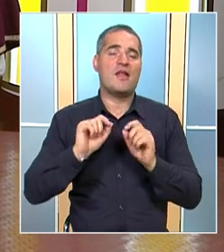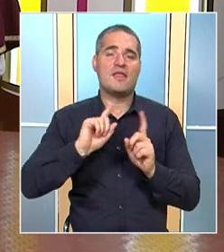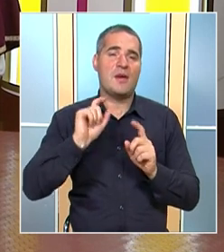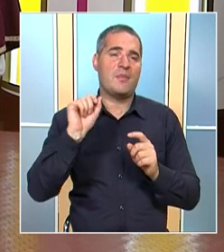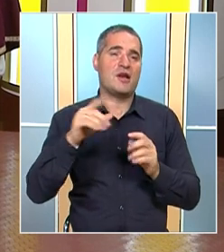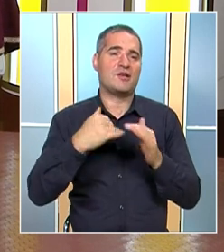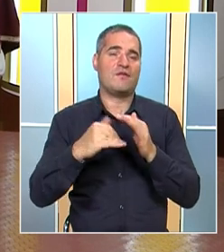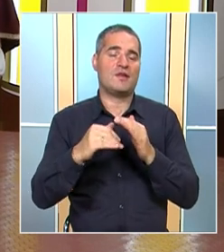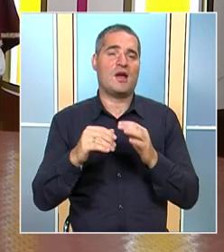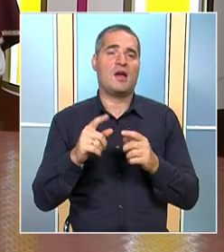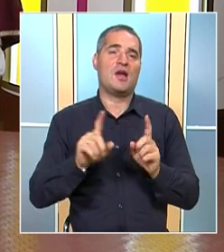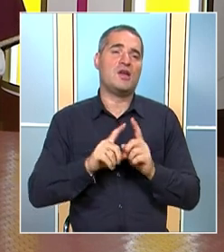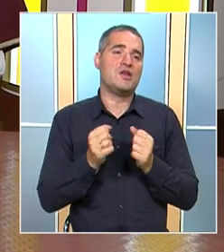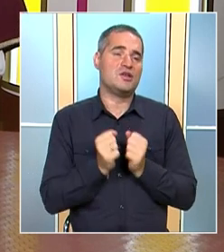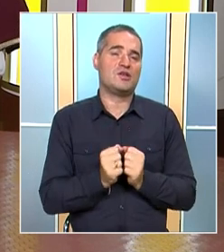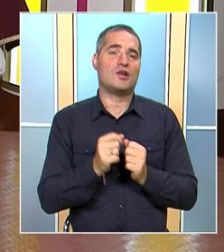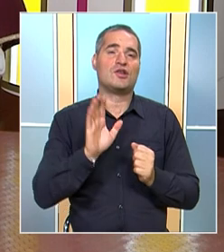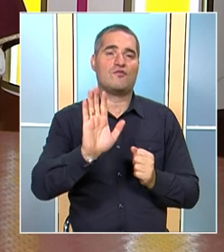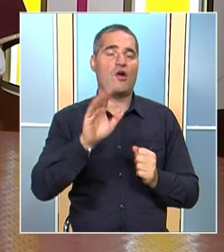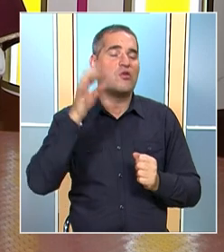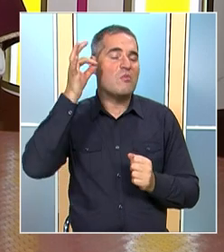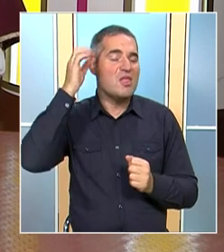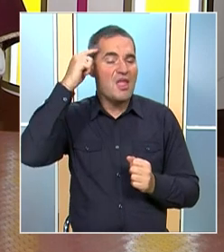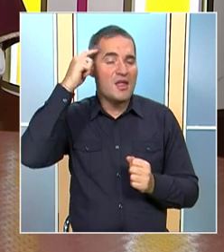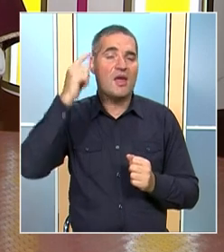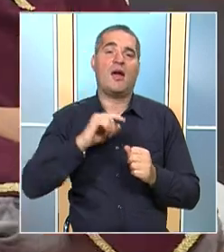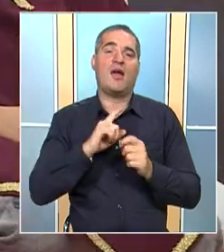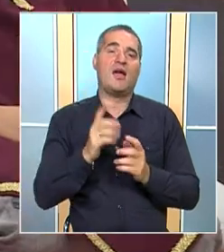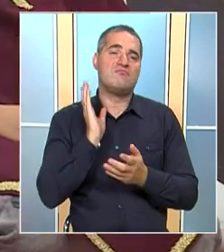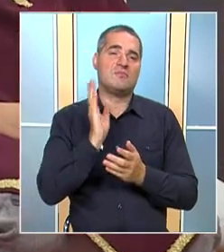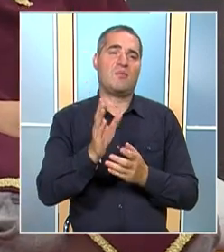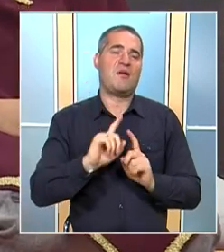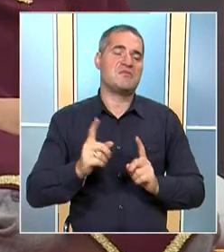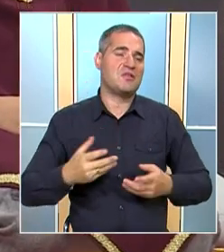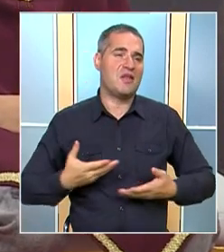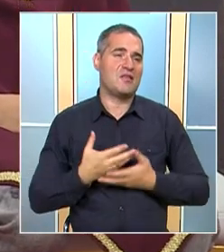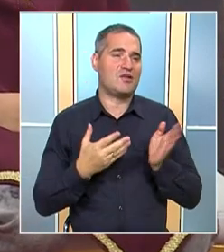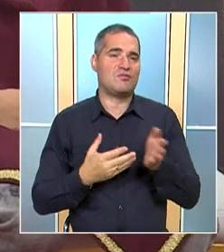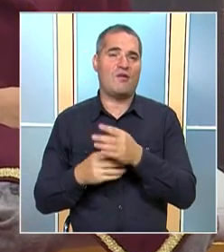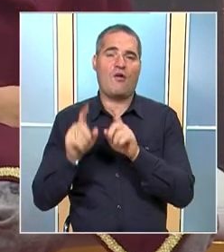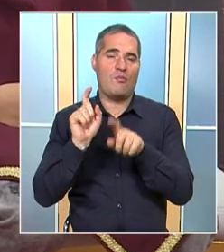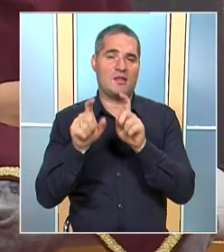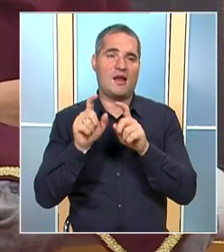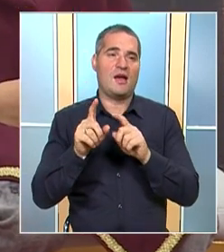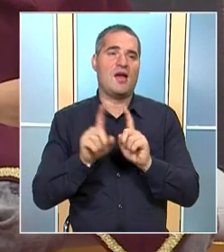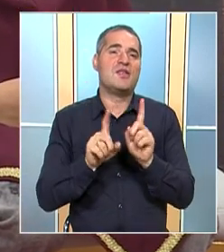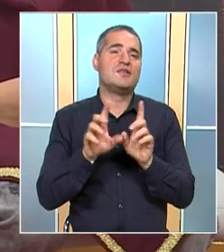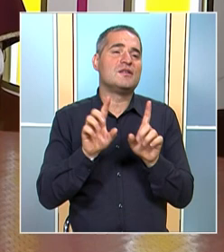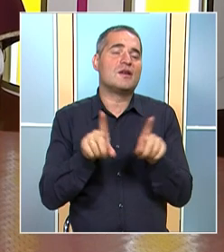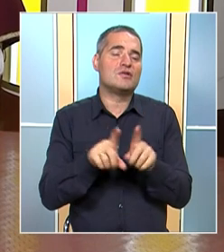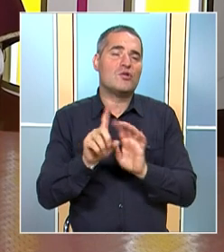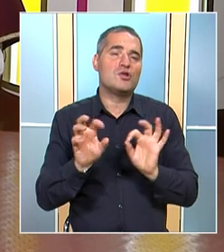така нататък и си дръж на своето мнение и направо не те интересува. Обаче, все едно не са ти протили